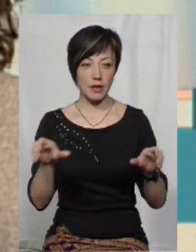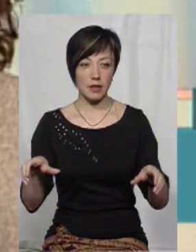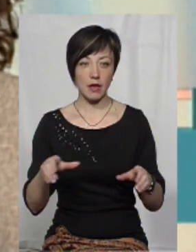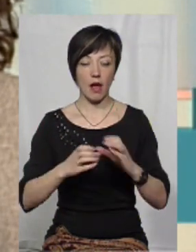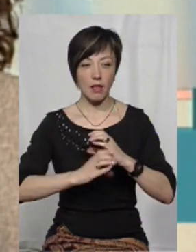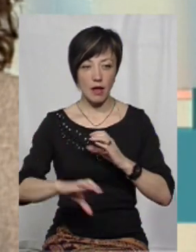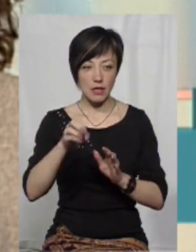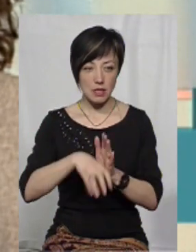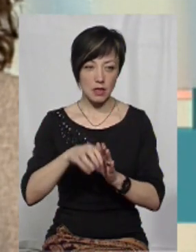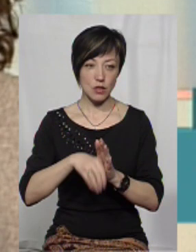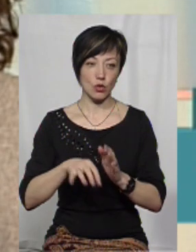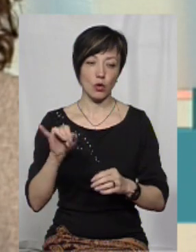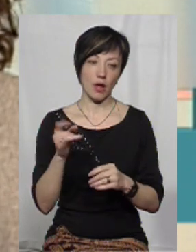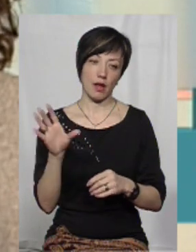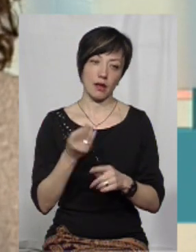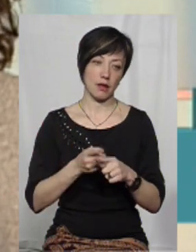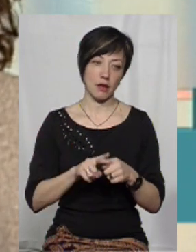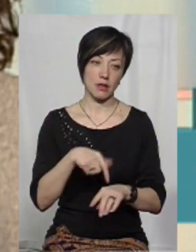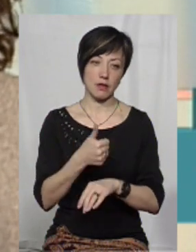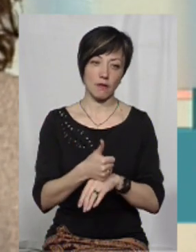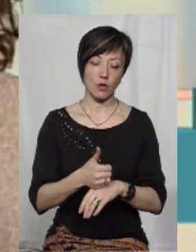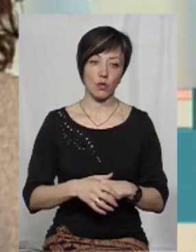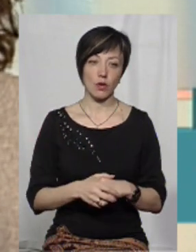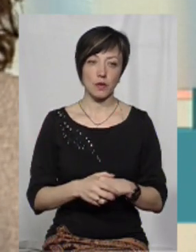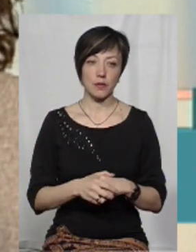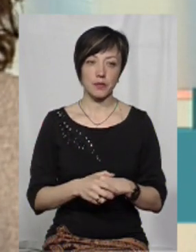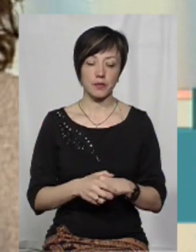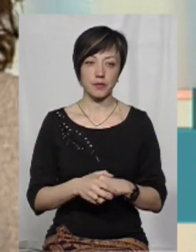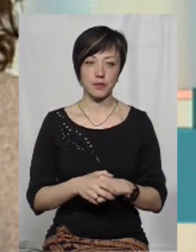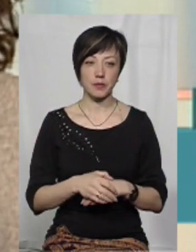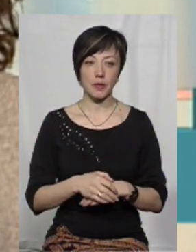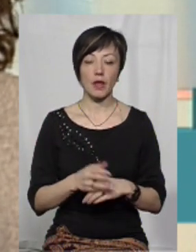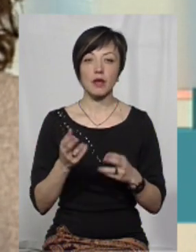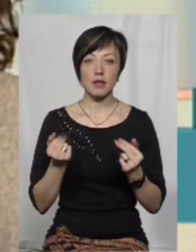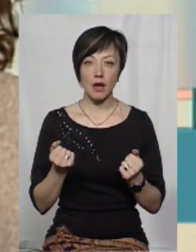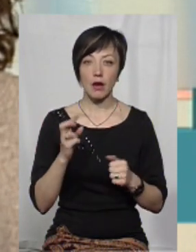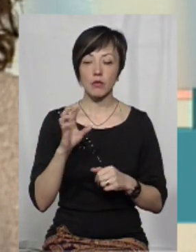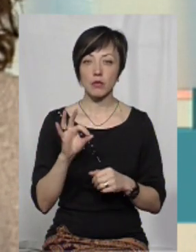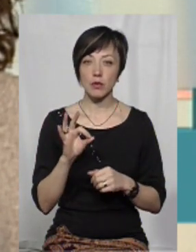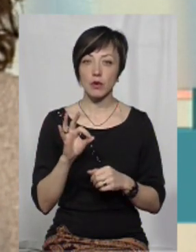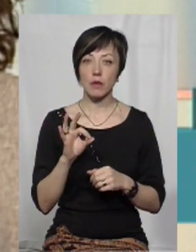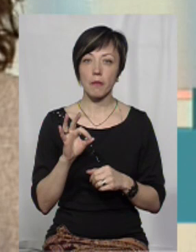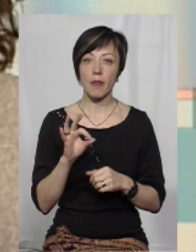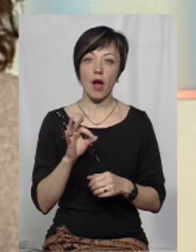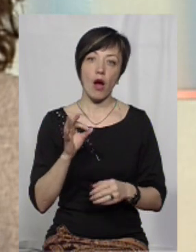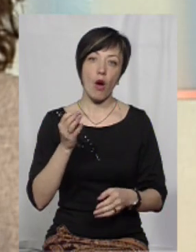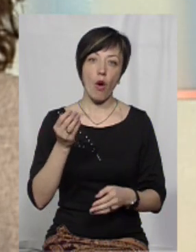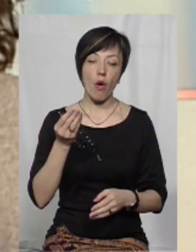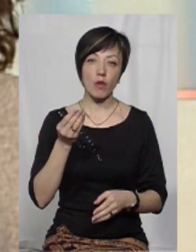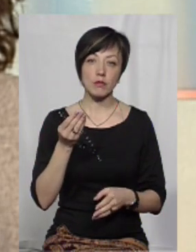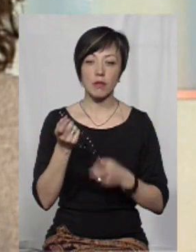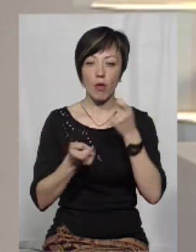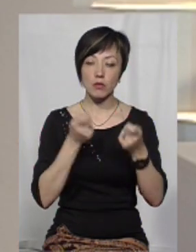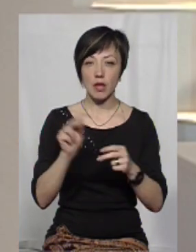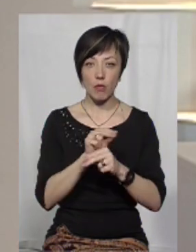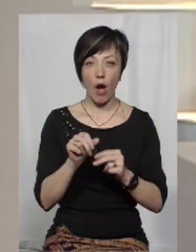отделении, канализацию. Это, ну, основное, трубы должны так, быть нормальные. Так, бо да, тепло должно быть. Косметичный ремонт – это